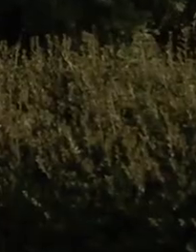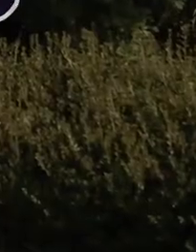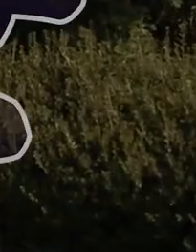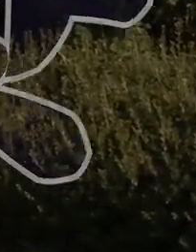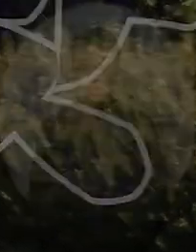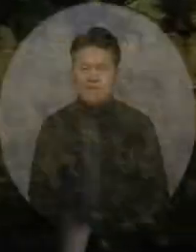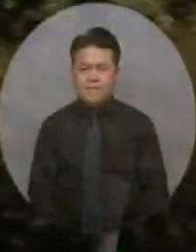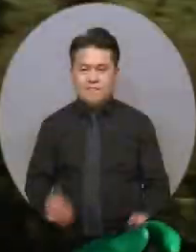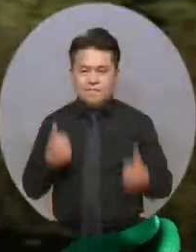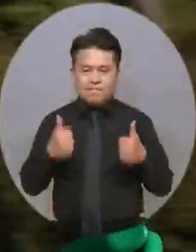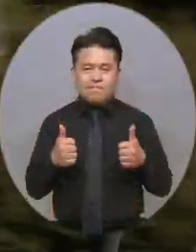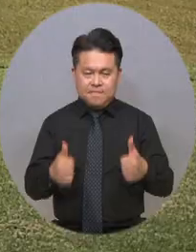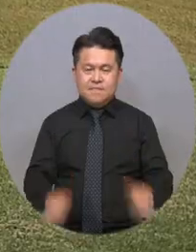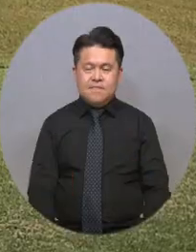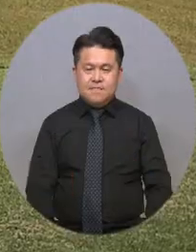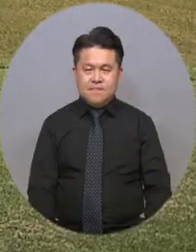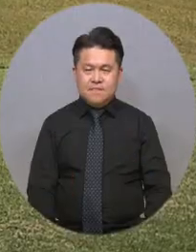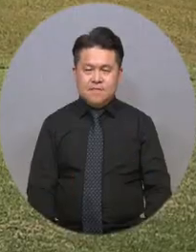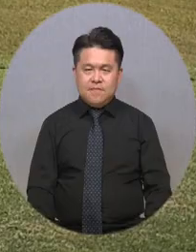아, 굿샷.